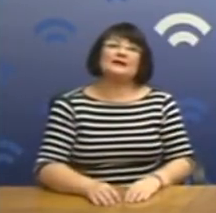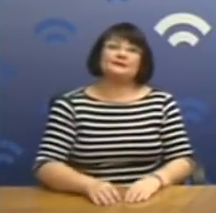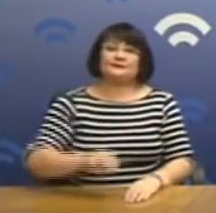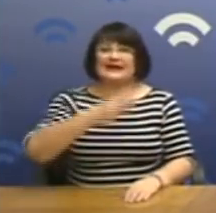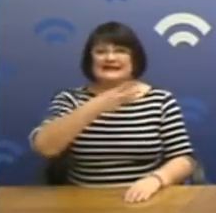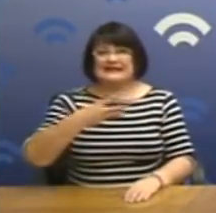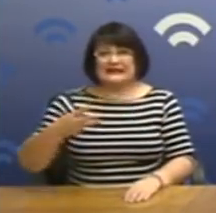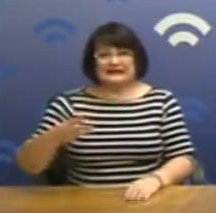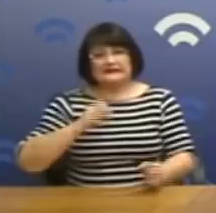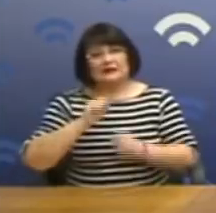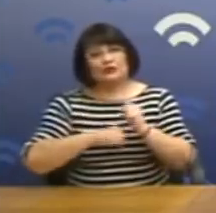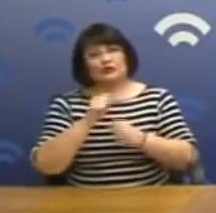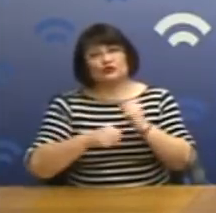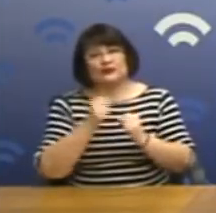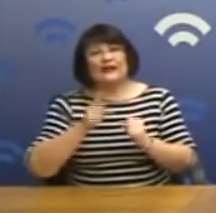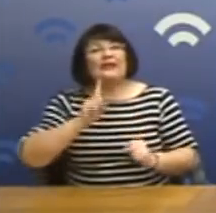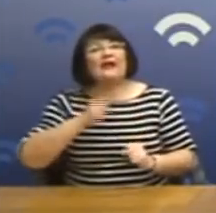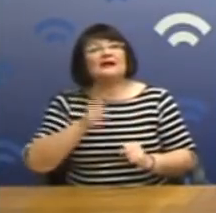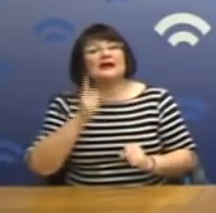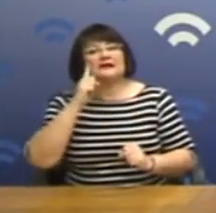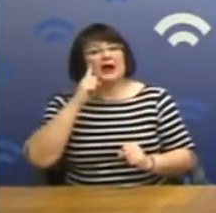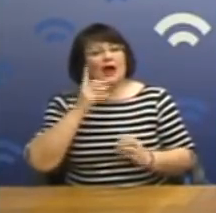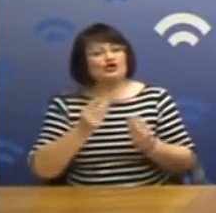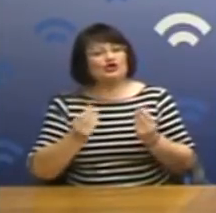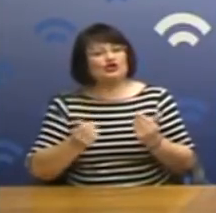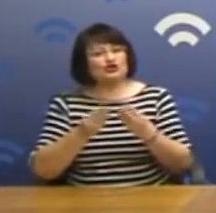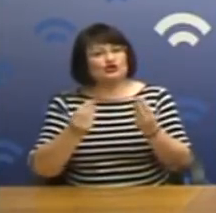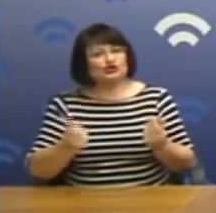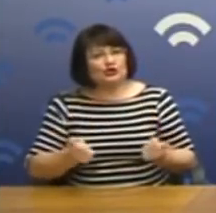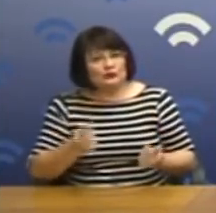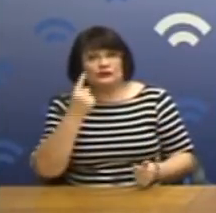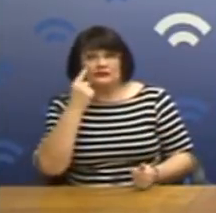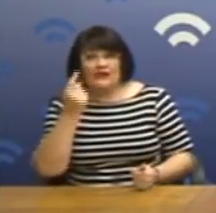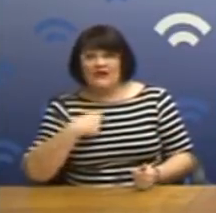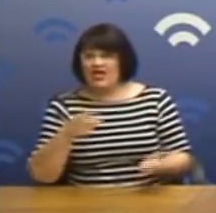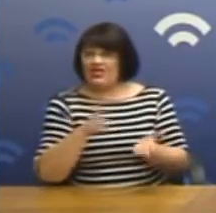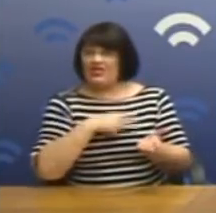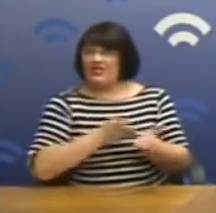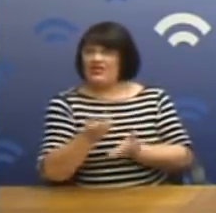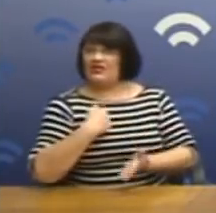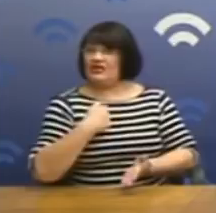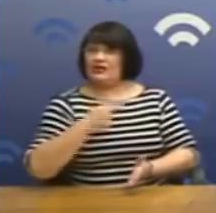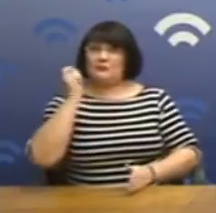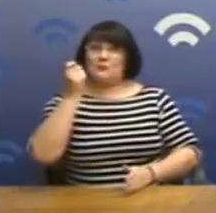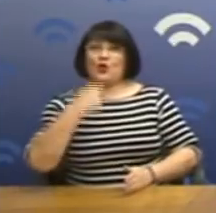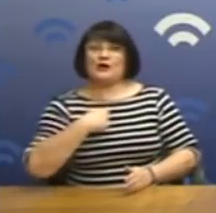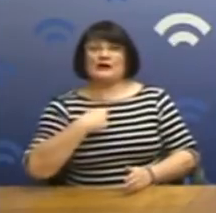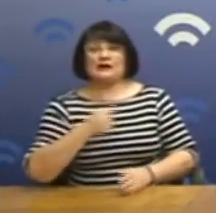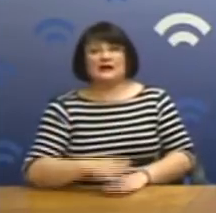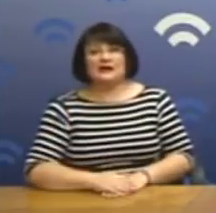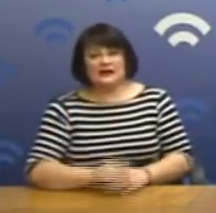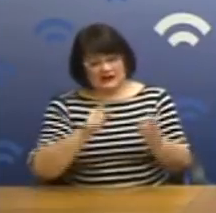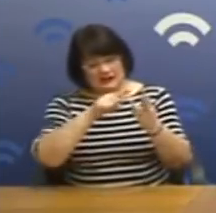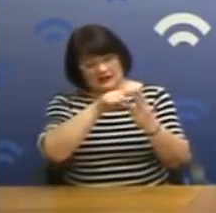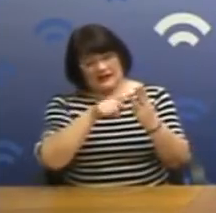να αξιοποιήσει τις διατάξεις του νομοσχεδίου για να φανεί δικαιωμένη για την πολιτική της. Κι όμως, τις δύο από τις τρεις